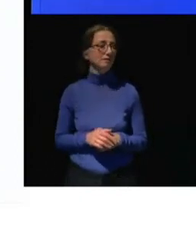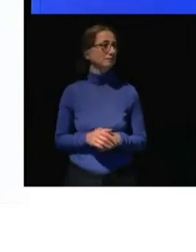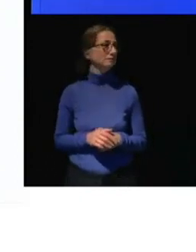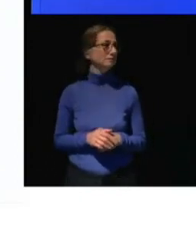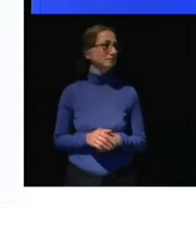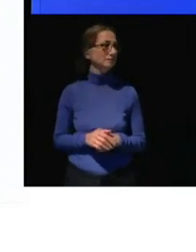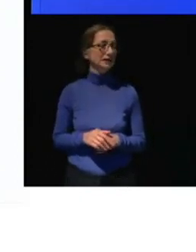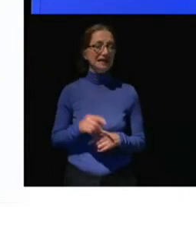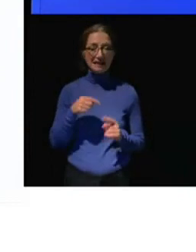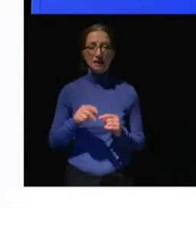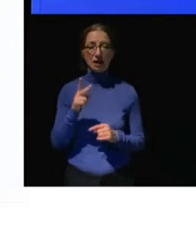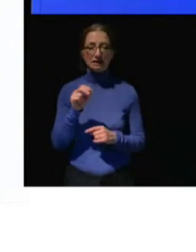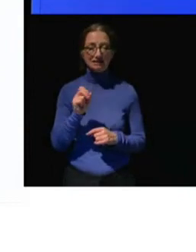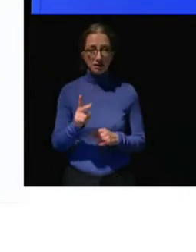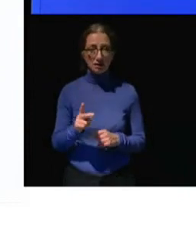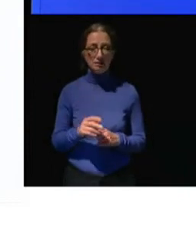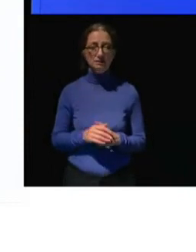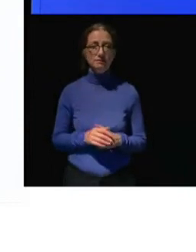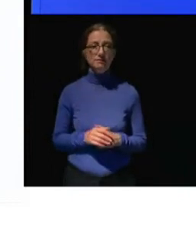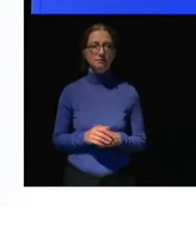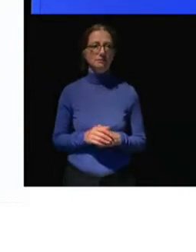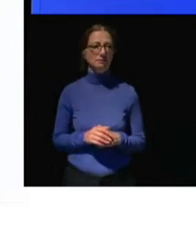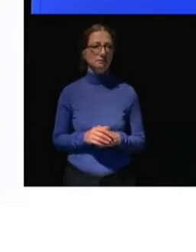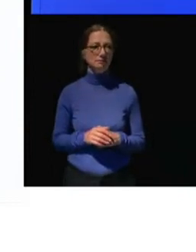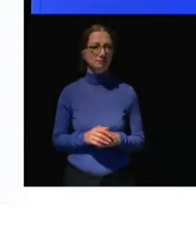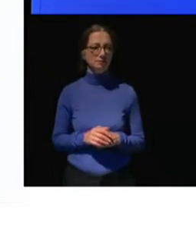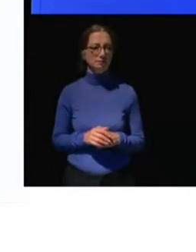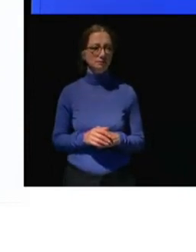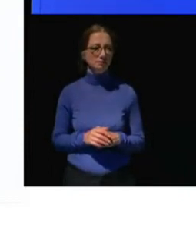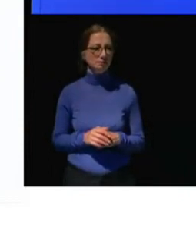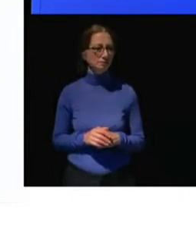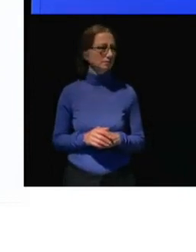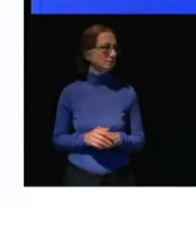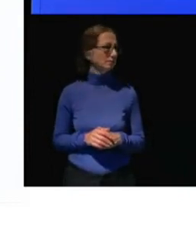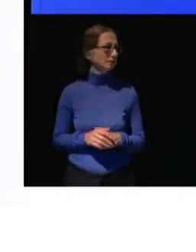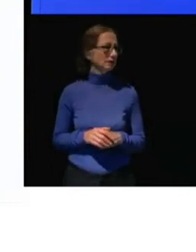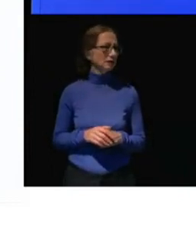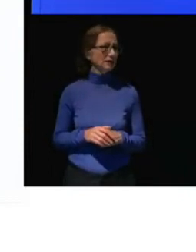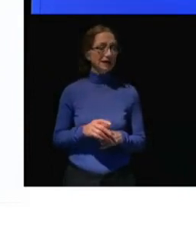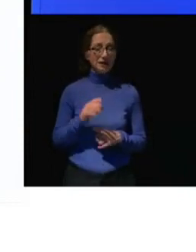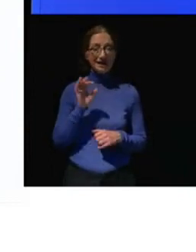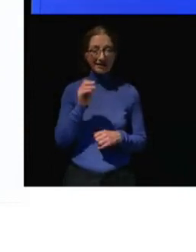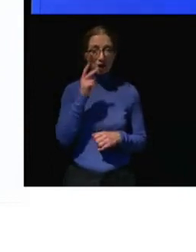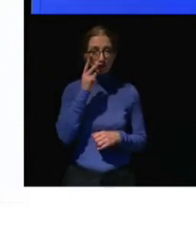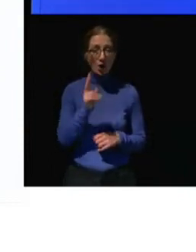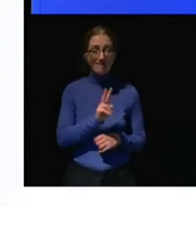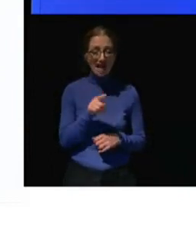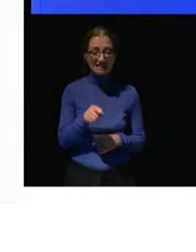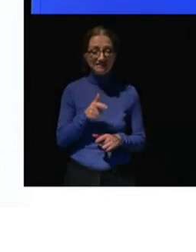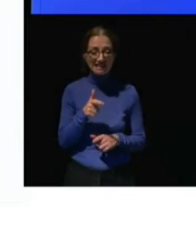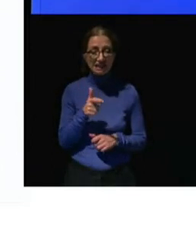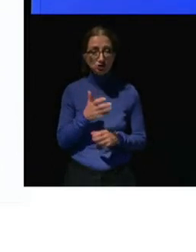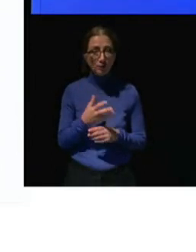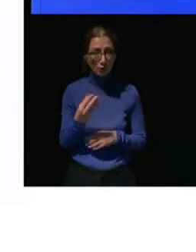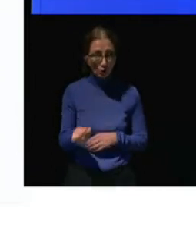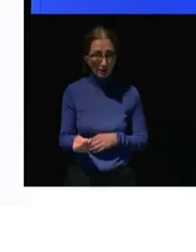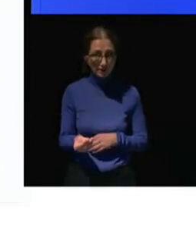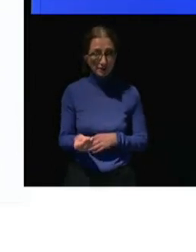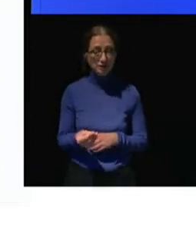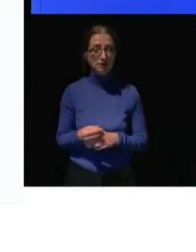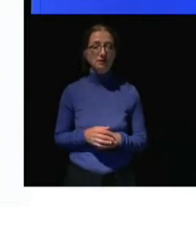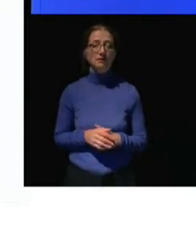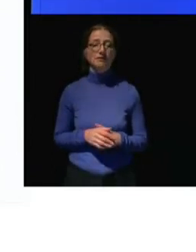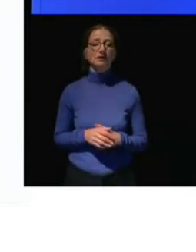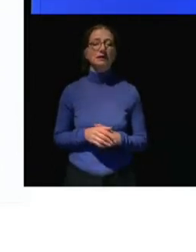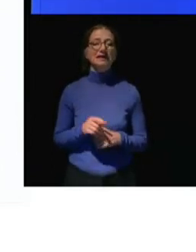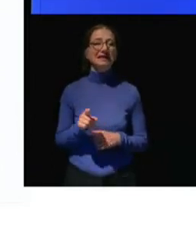wenn das in der KSK bleibt oder wenn wir da uns die angucken, die in der KSK versichert sind, dass dann eben